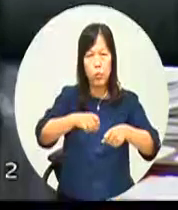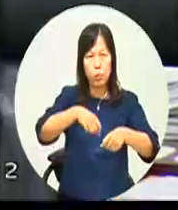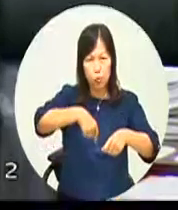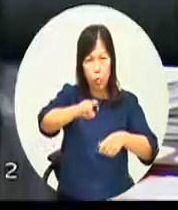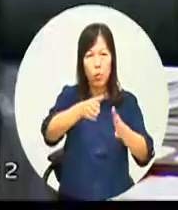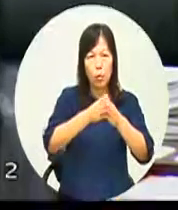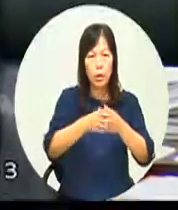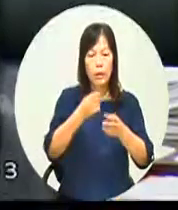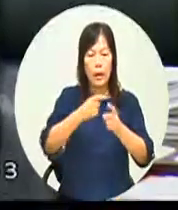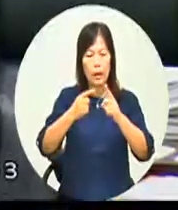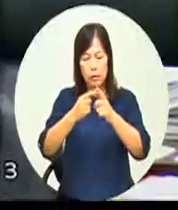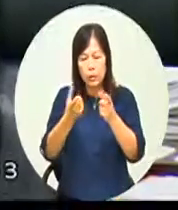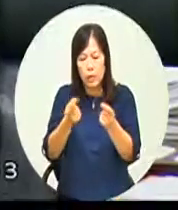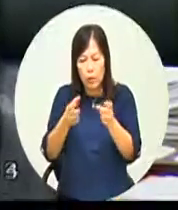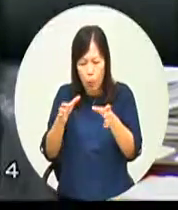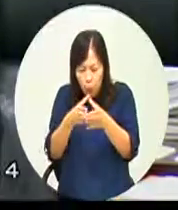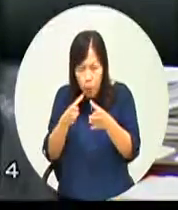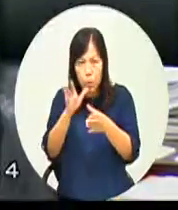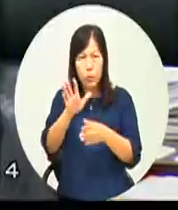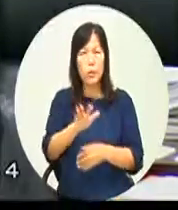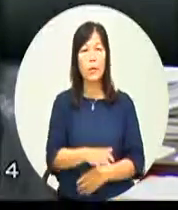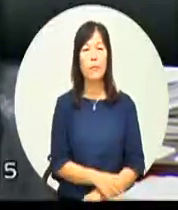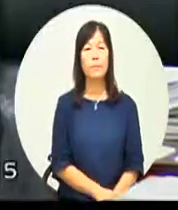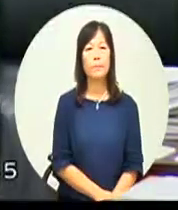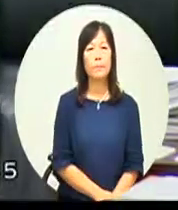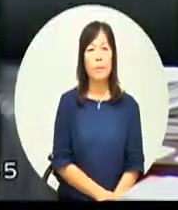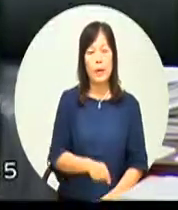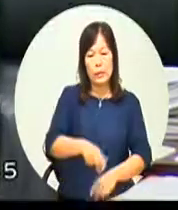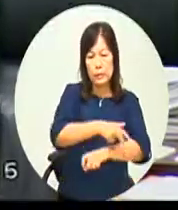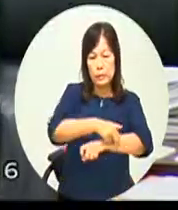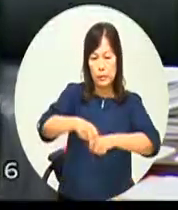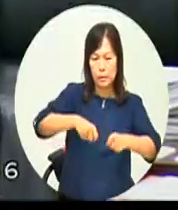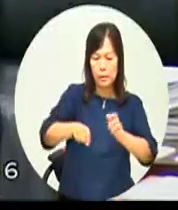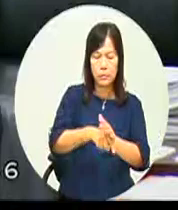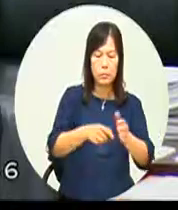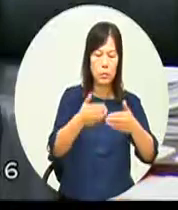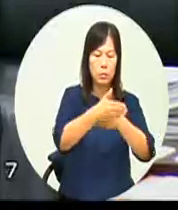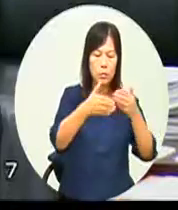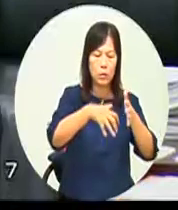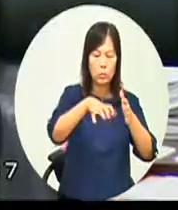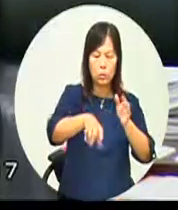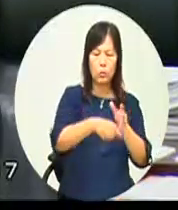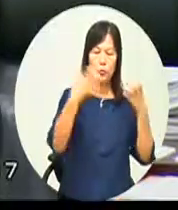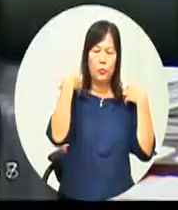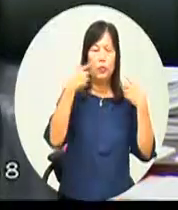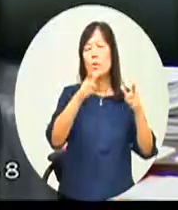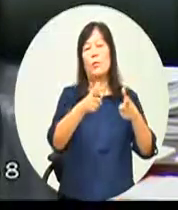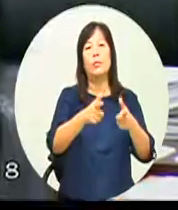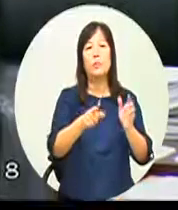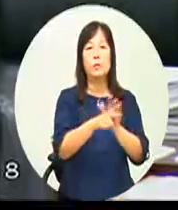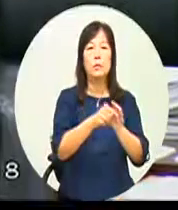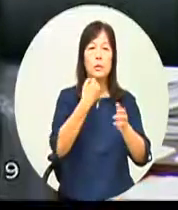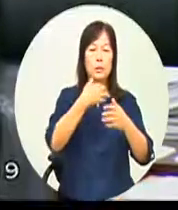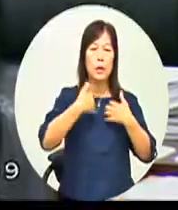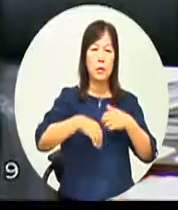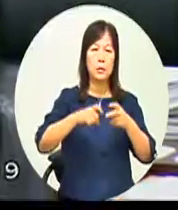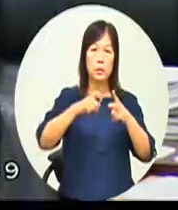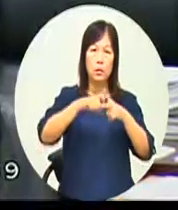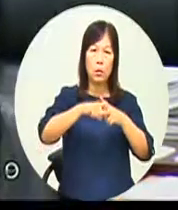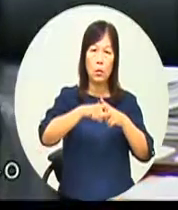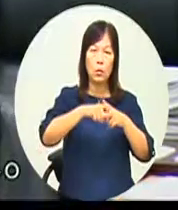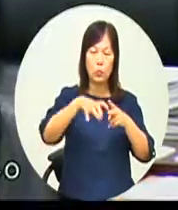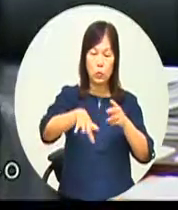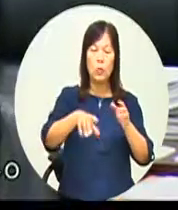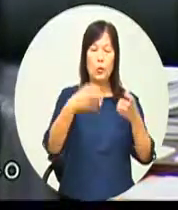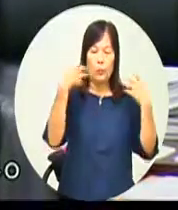道的部分也退缩掉了。当然这个案子不是由交通局来主办，是新工处主办，但